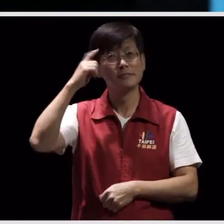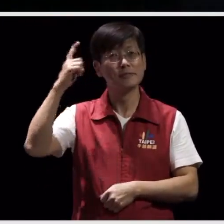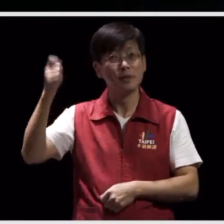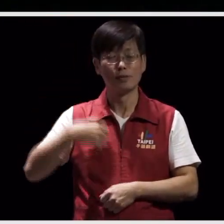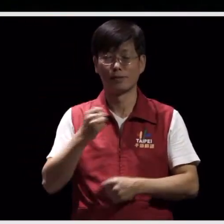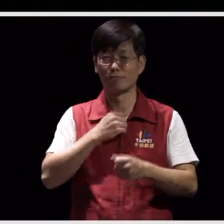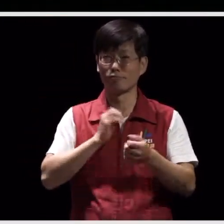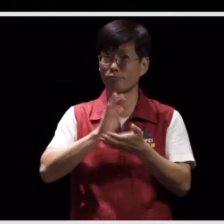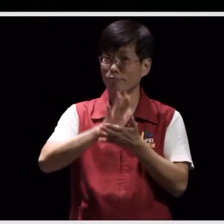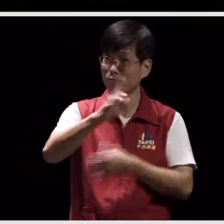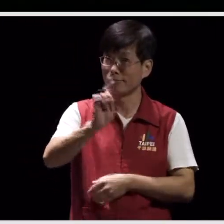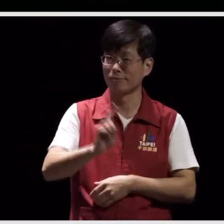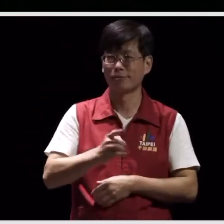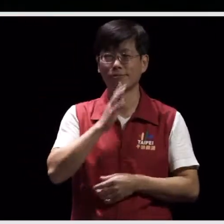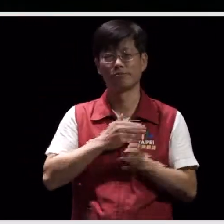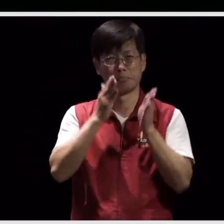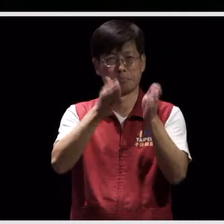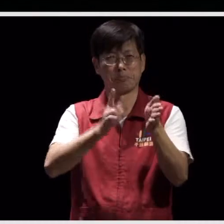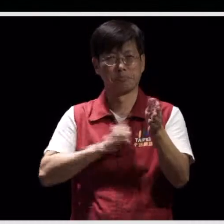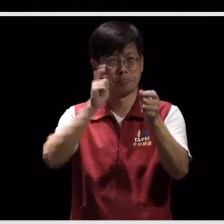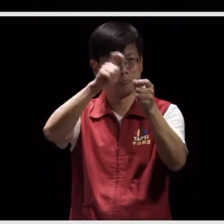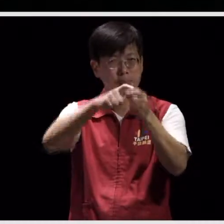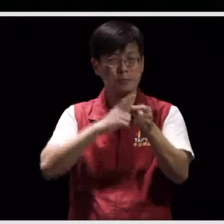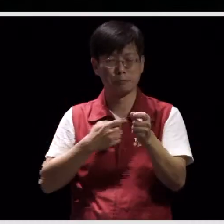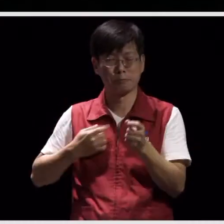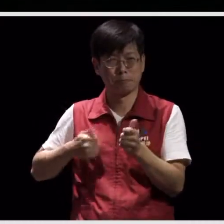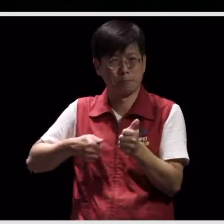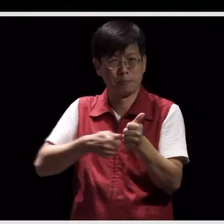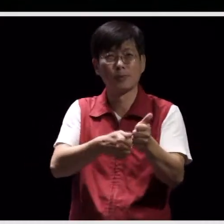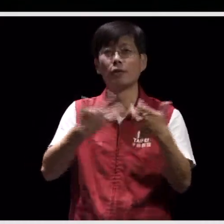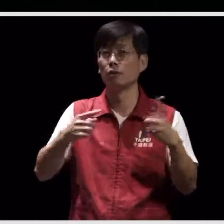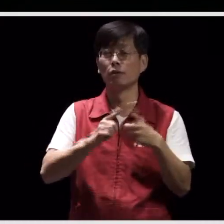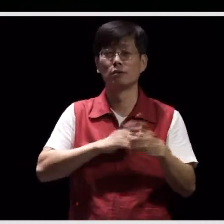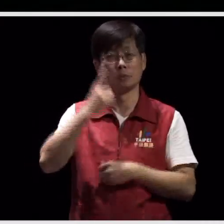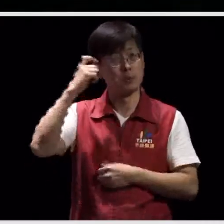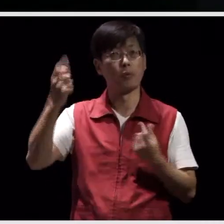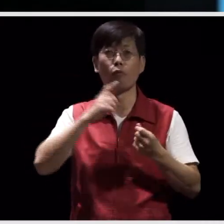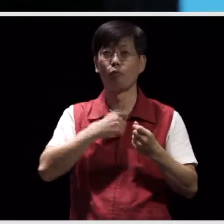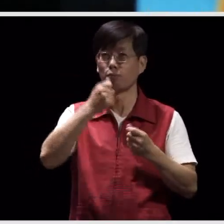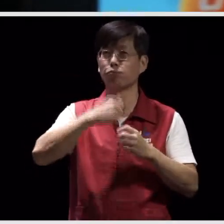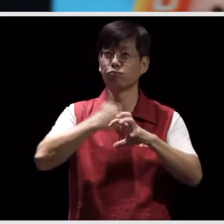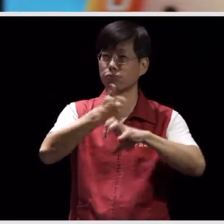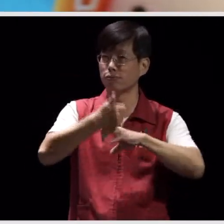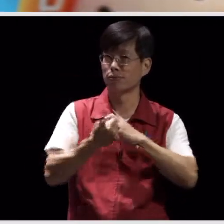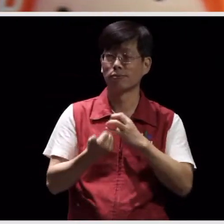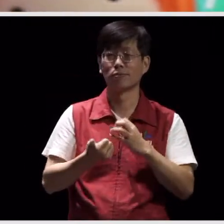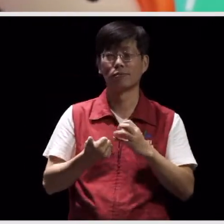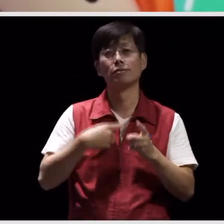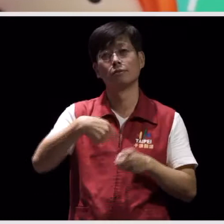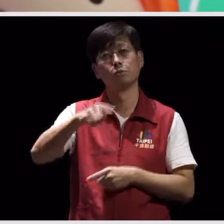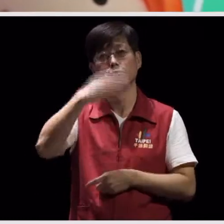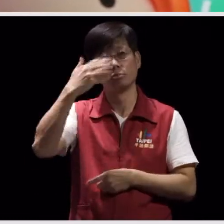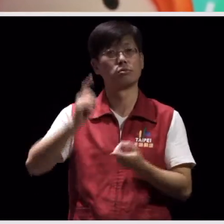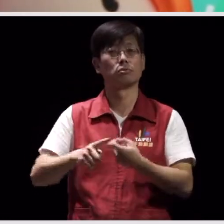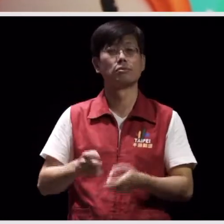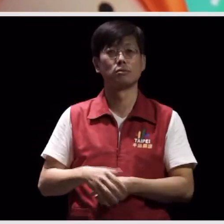涯。所以你正在朝你的梦想的前进，就是其实很多人的梦想就是环游世界嘛，所以我才开玩笑讲说，那你去旅行就对